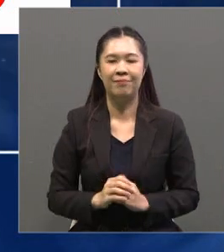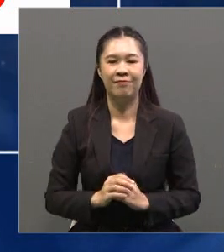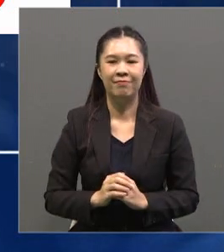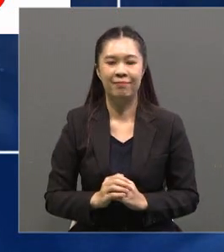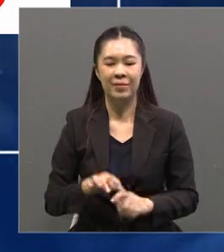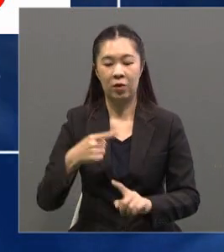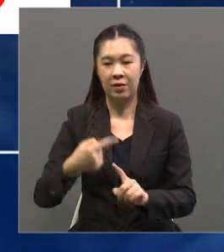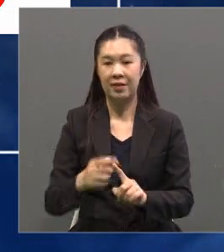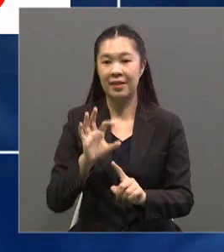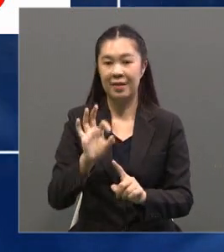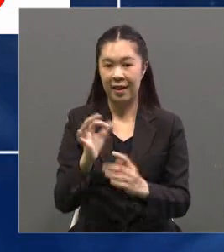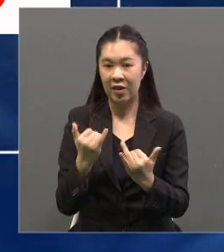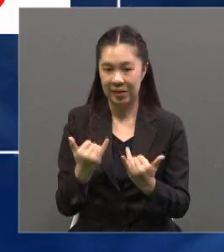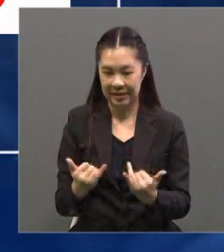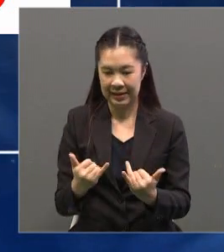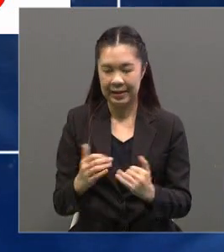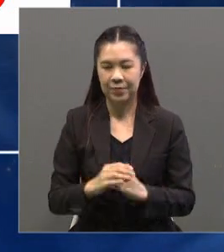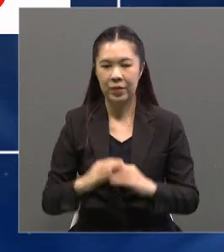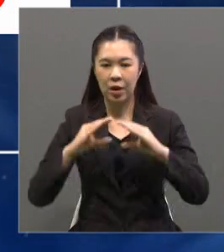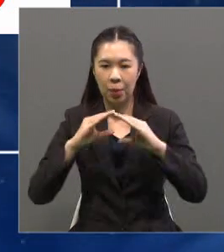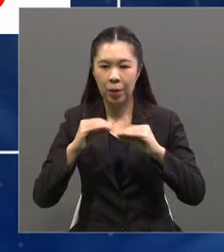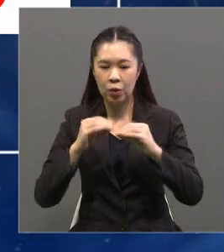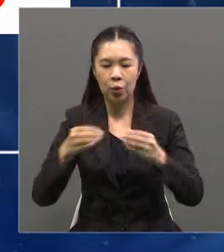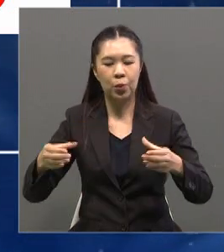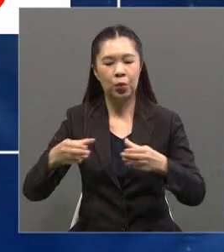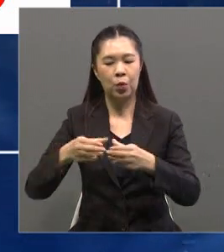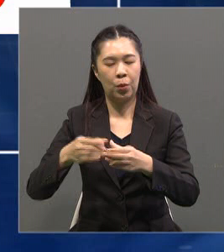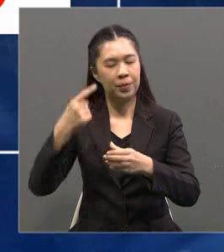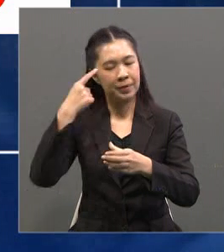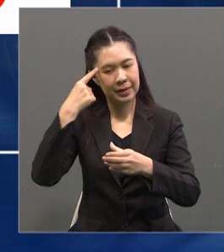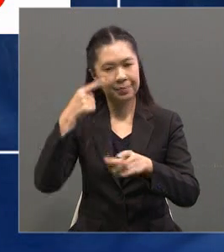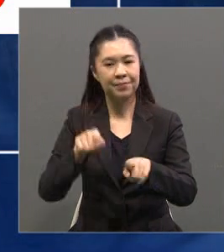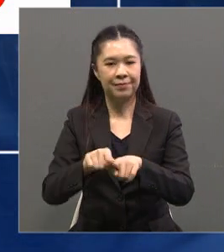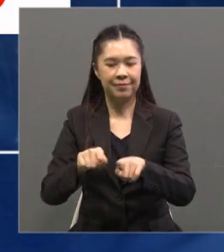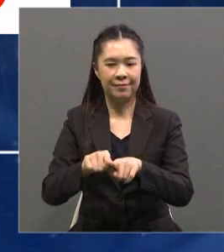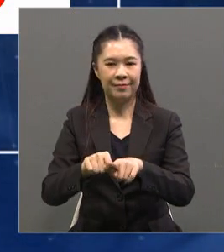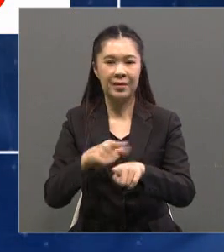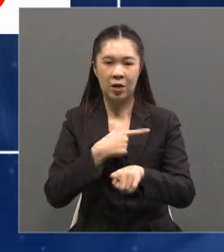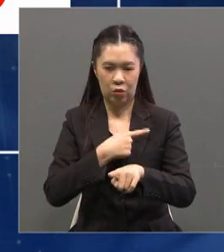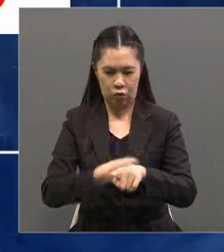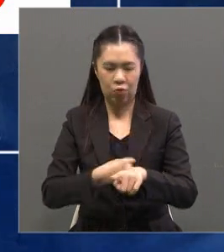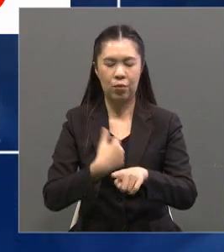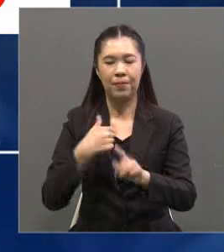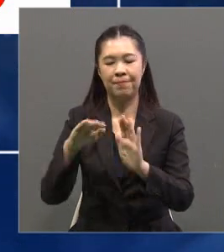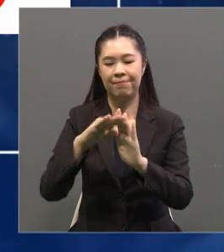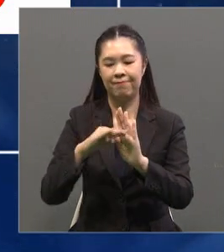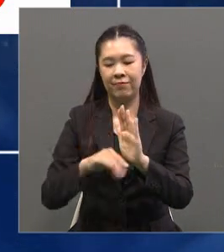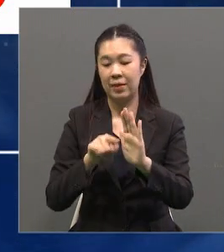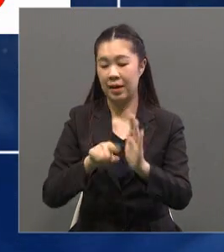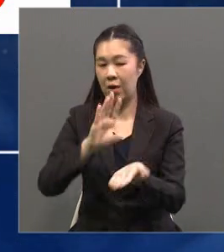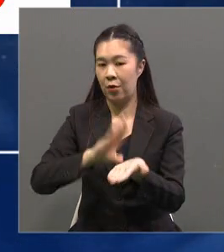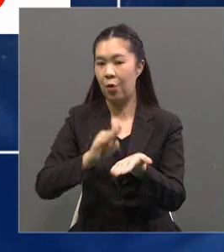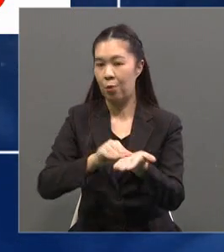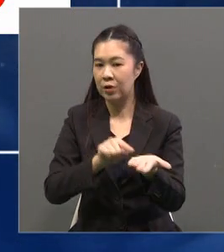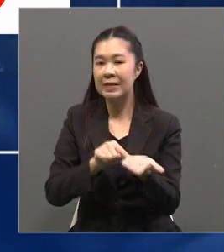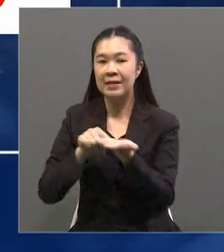รอบบัญชีในเดือนกันยายนนี้ที่ประชุมครม.เนี่ยคือให้เห็นชอบเขาบอกว่าในเบื้องต้นก่อนก็คือเห็นชอบในหลักการที่นำข้อมูลมาเสน